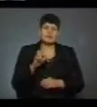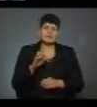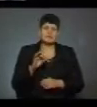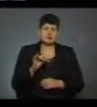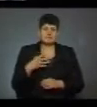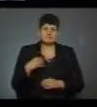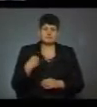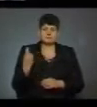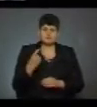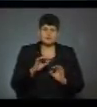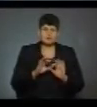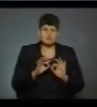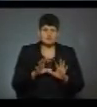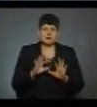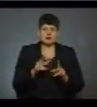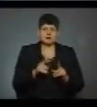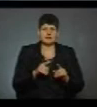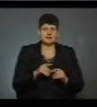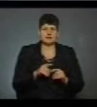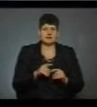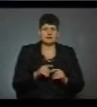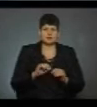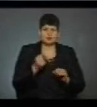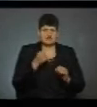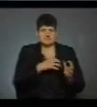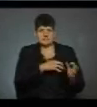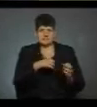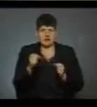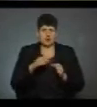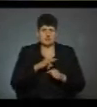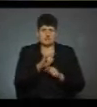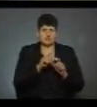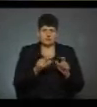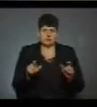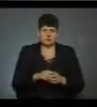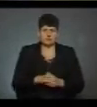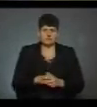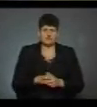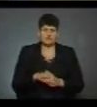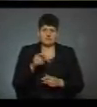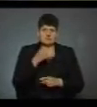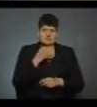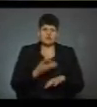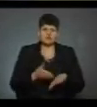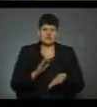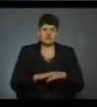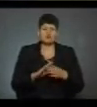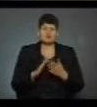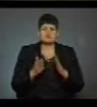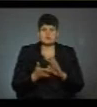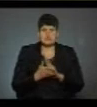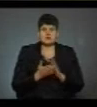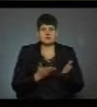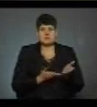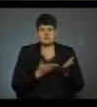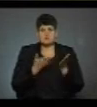Гернюк розповідає, як побратими вивозили Ігоря з аеропорту. Спитав, в якому стані, сказали, в тяжкому.